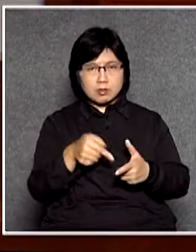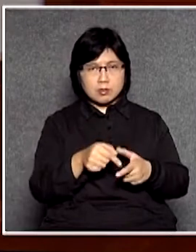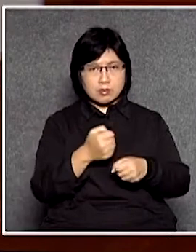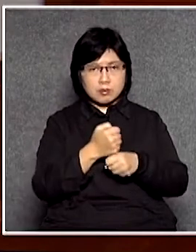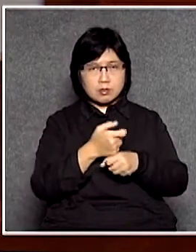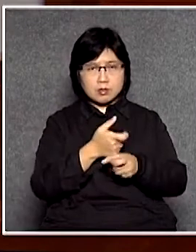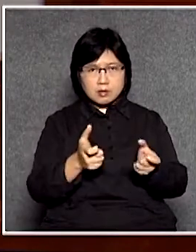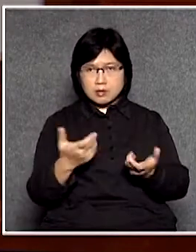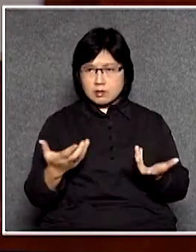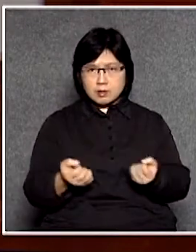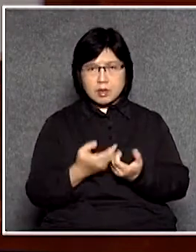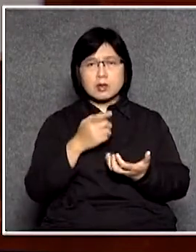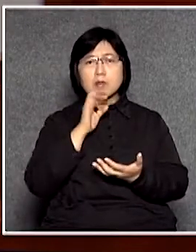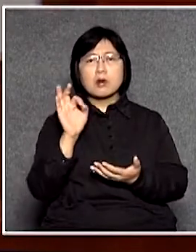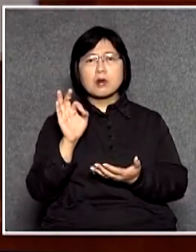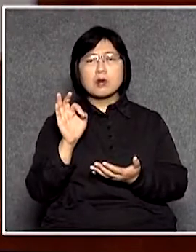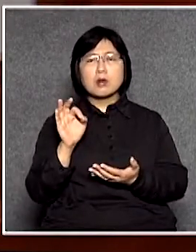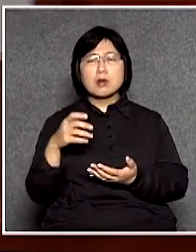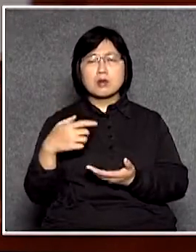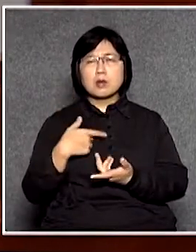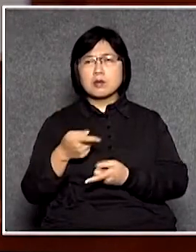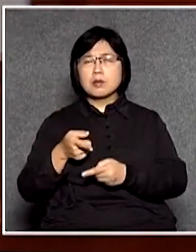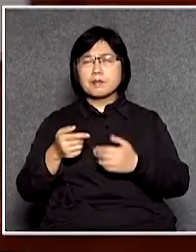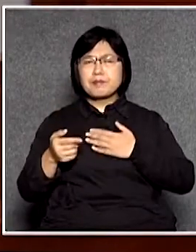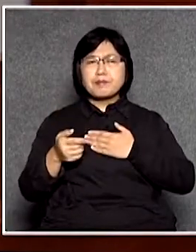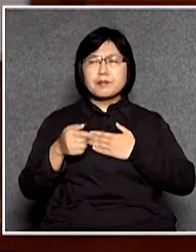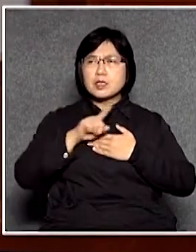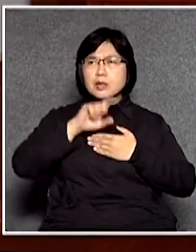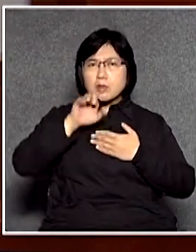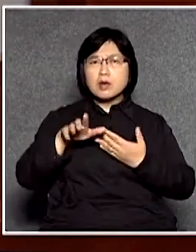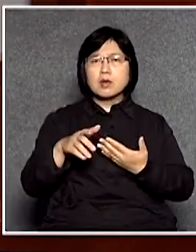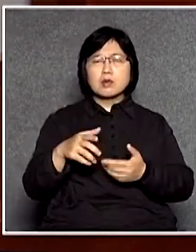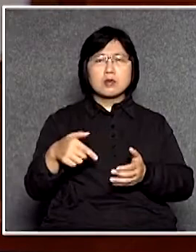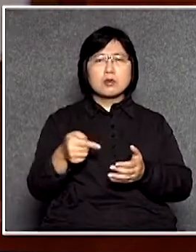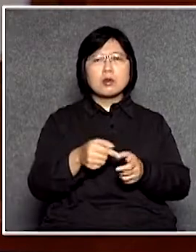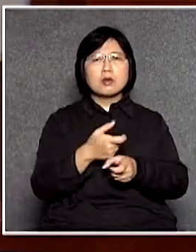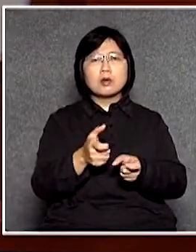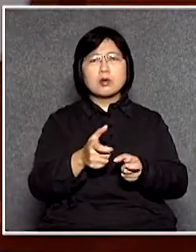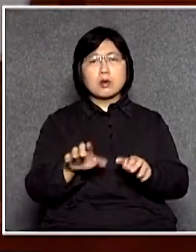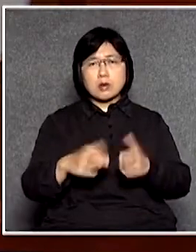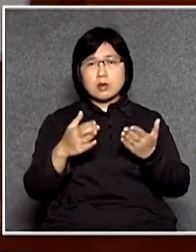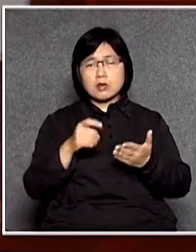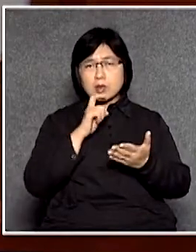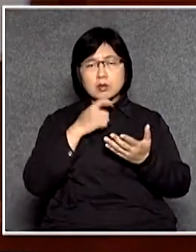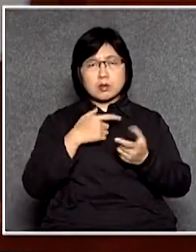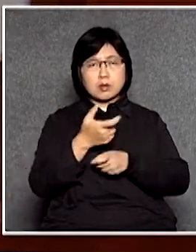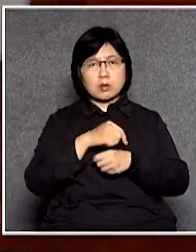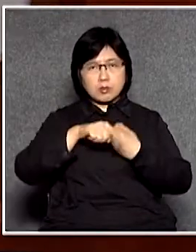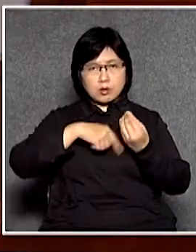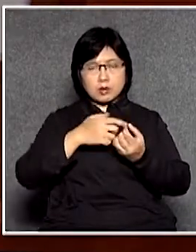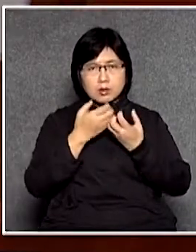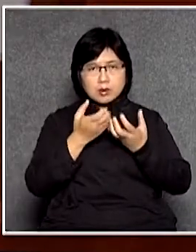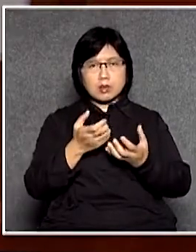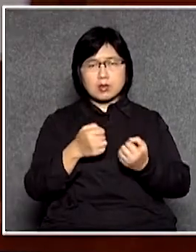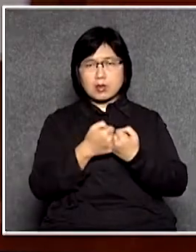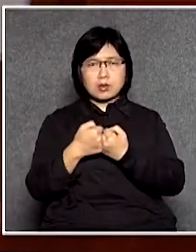局長，係咪？你扪心自問，最低工資實施咗之後係咪出現損害營商環境、影響競